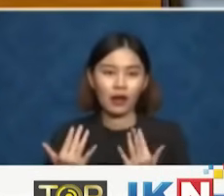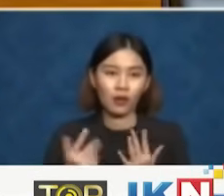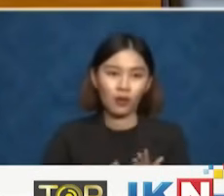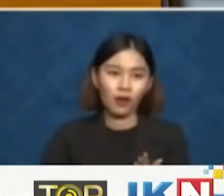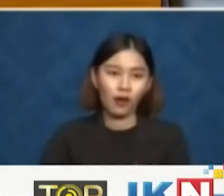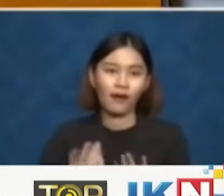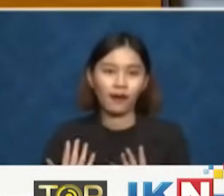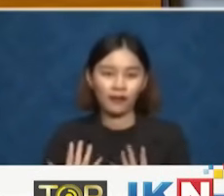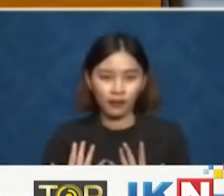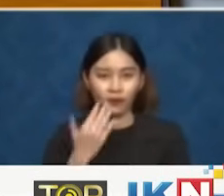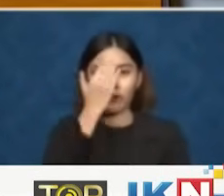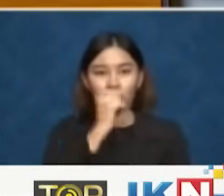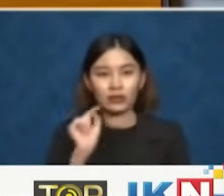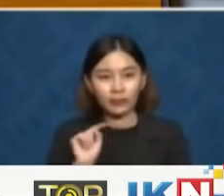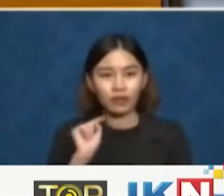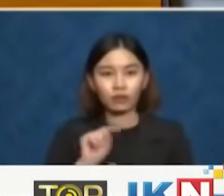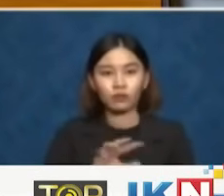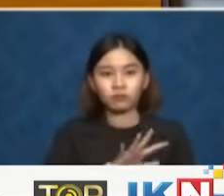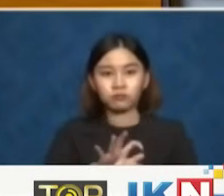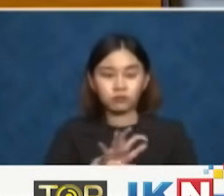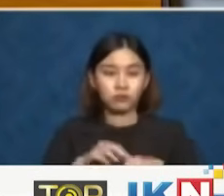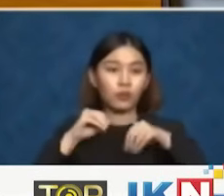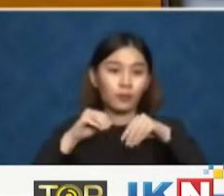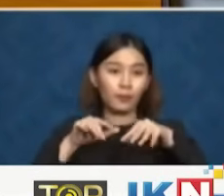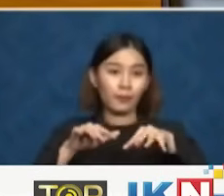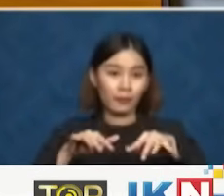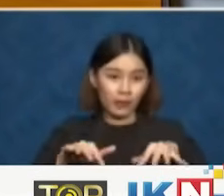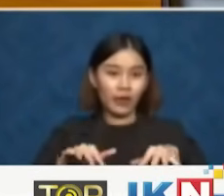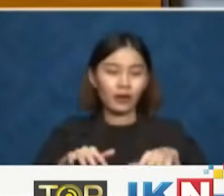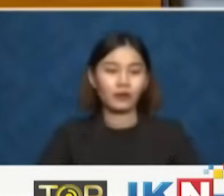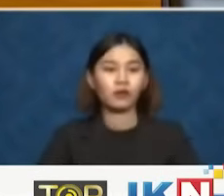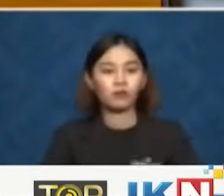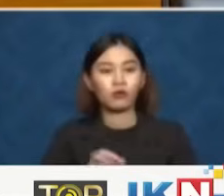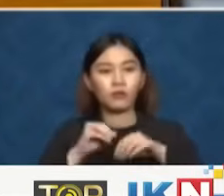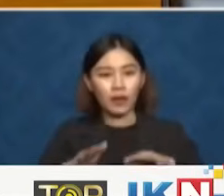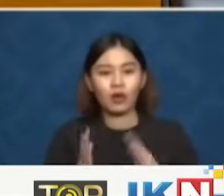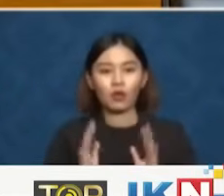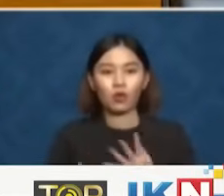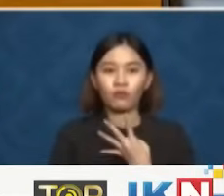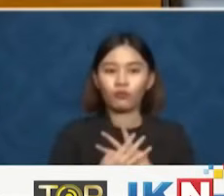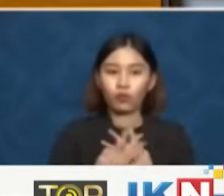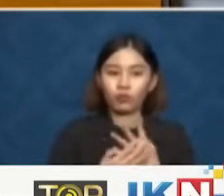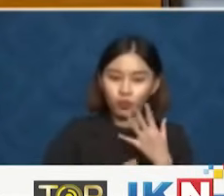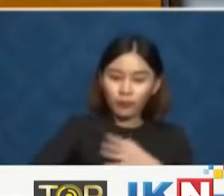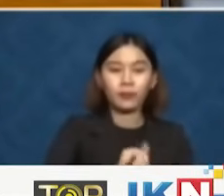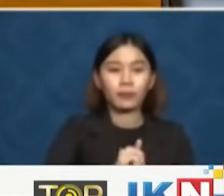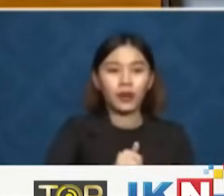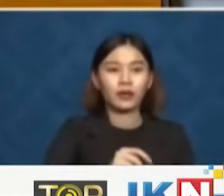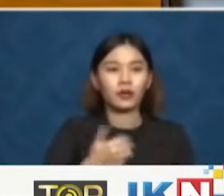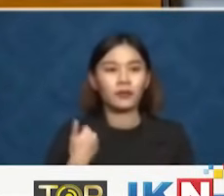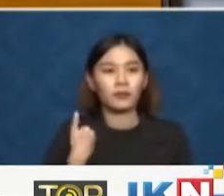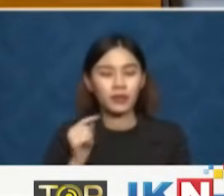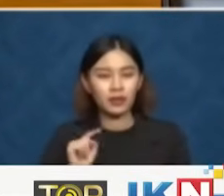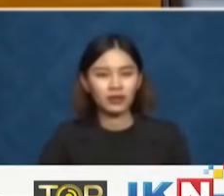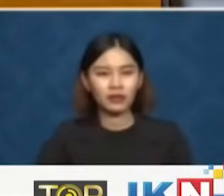อชื่อเข้ามาให้กับอธิบดีกรมราชทัณฑ์ขณะเดียวกันยังชี้แจงประเด็นเรื่องของสุขภาพของนายทักษิณชินวั